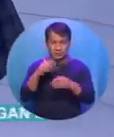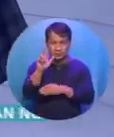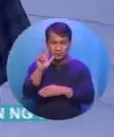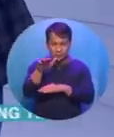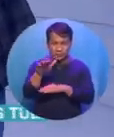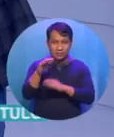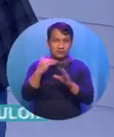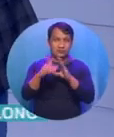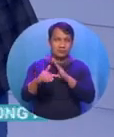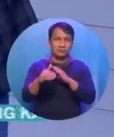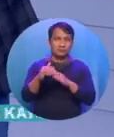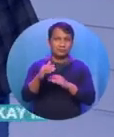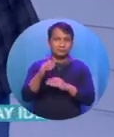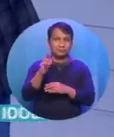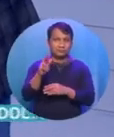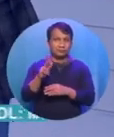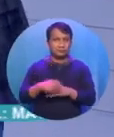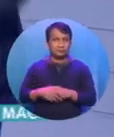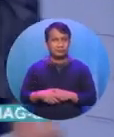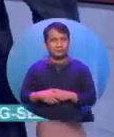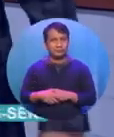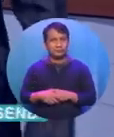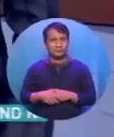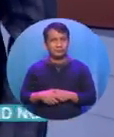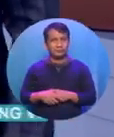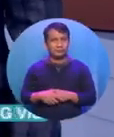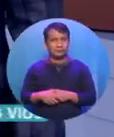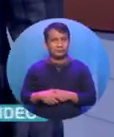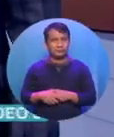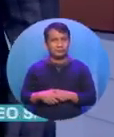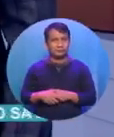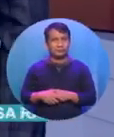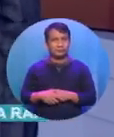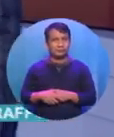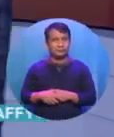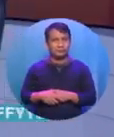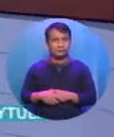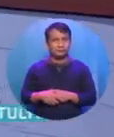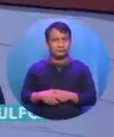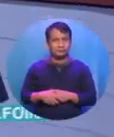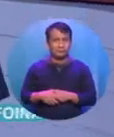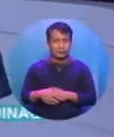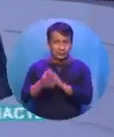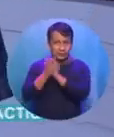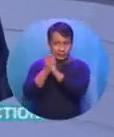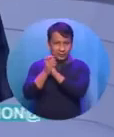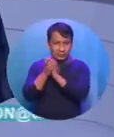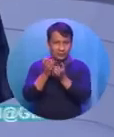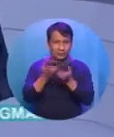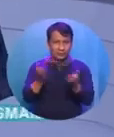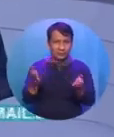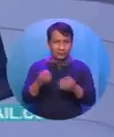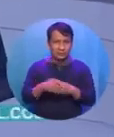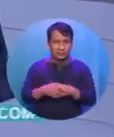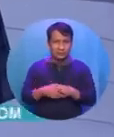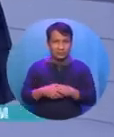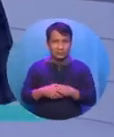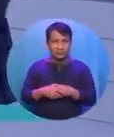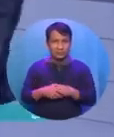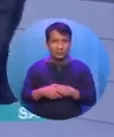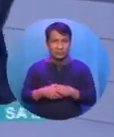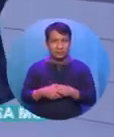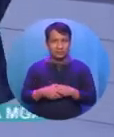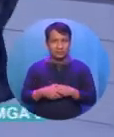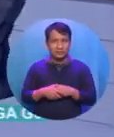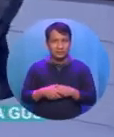mag-alas 3, nandiyan po yung 25,000 pesos sa inyo, ma'am. Maraming salamat po. Congratulations po, madam. Ingat kayo palagi.